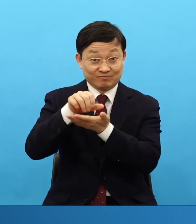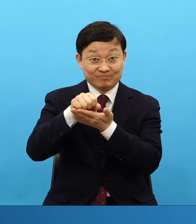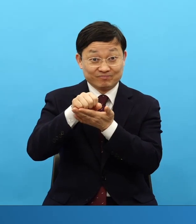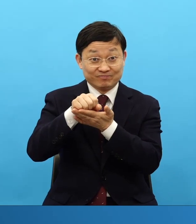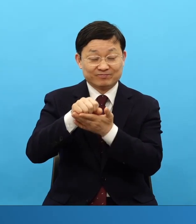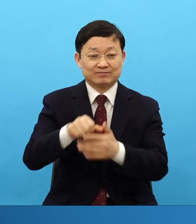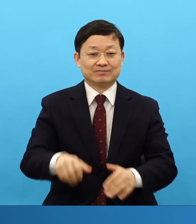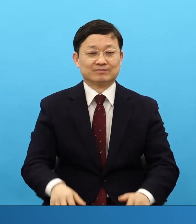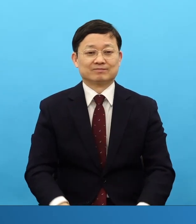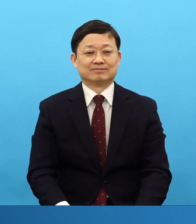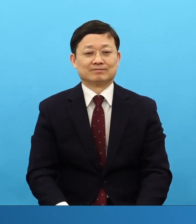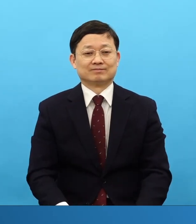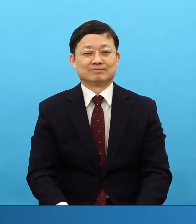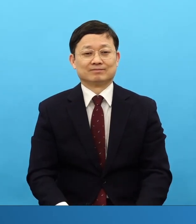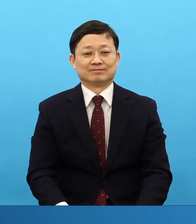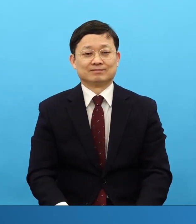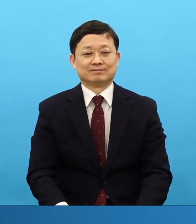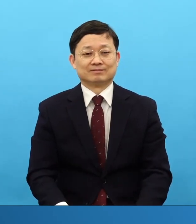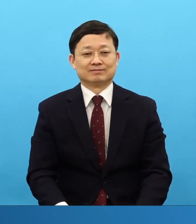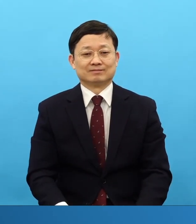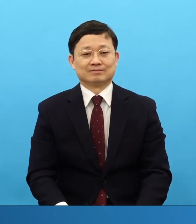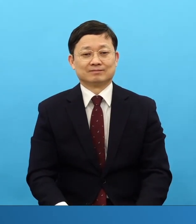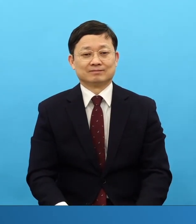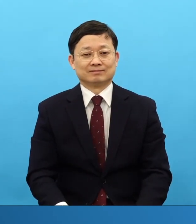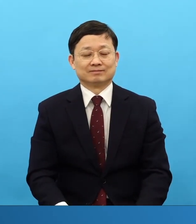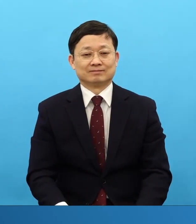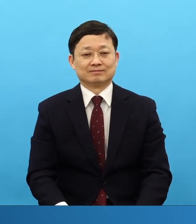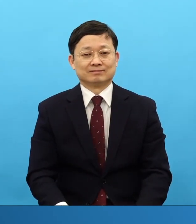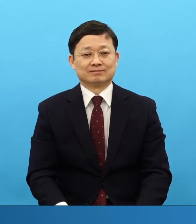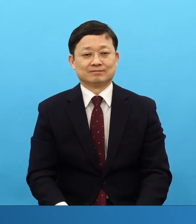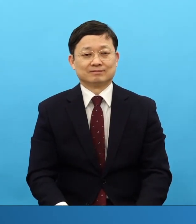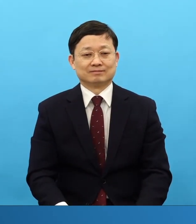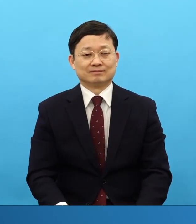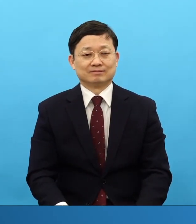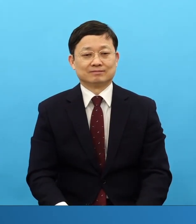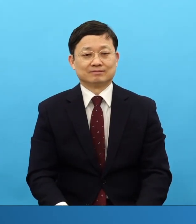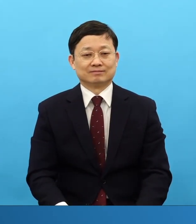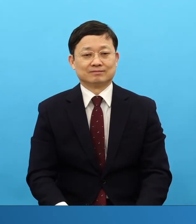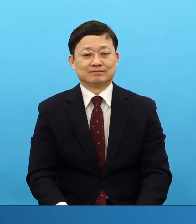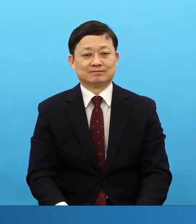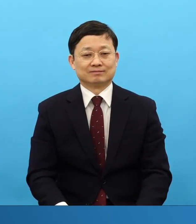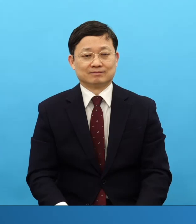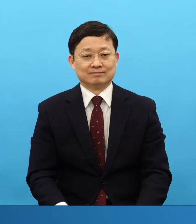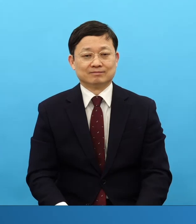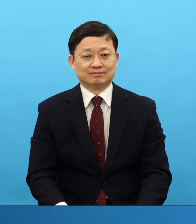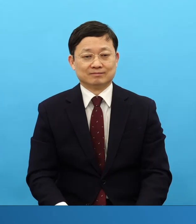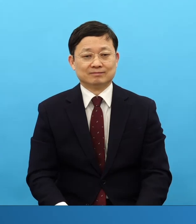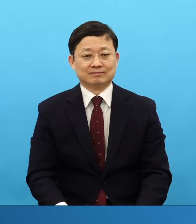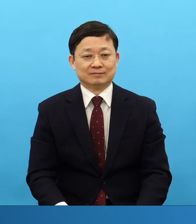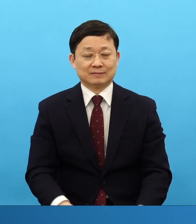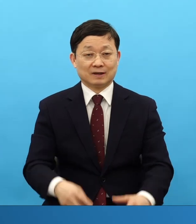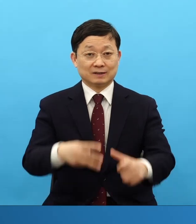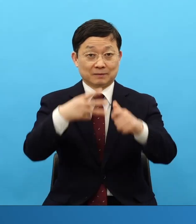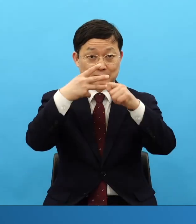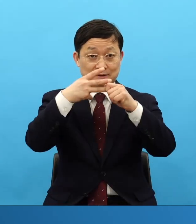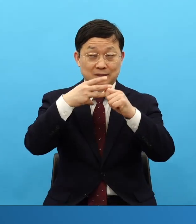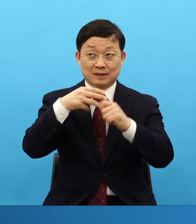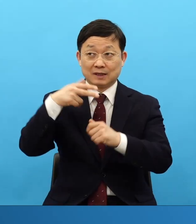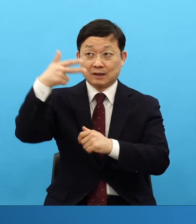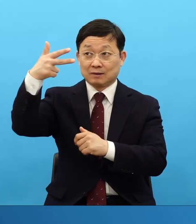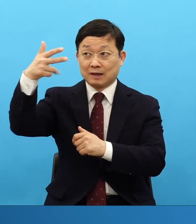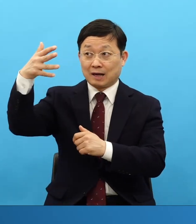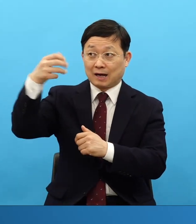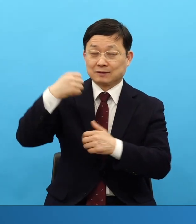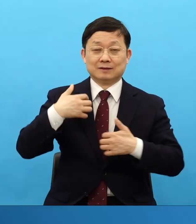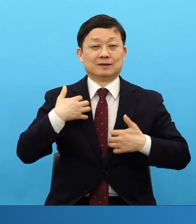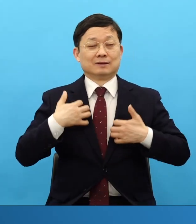되질 때 이거 누릴 때 생기는 게 플랫폼 아닙니까? And what occurs when you enjoy